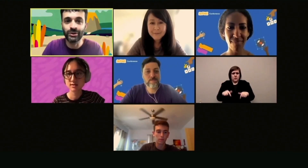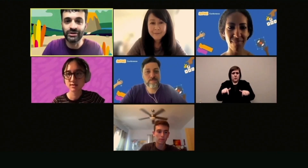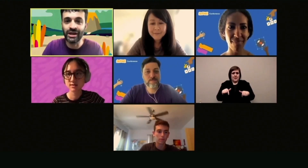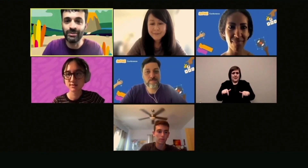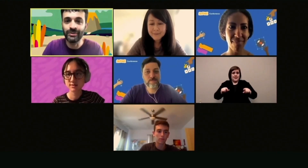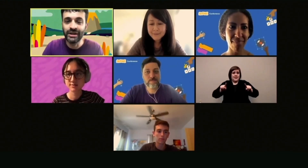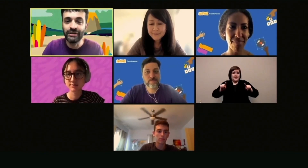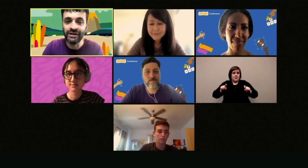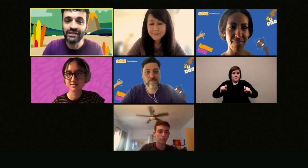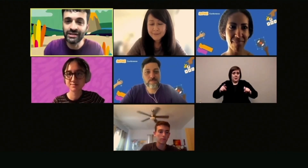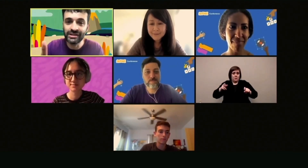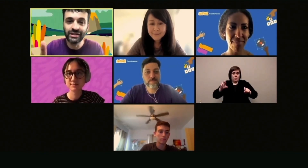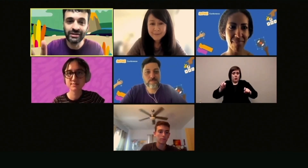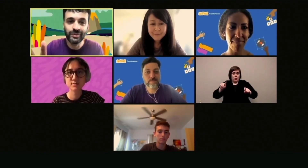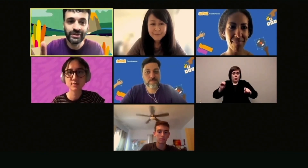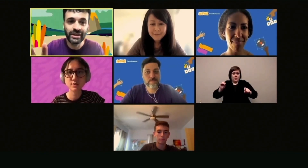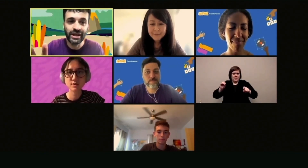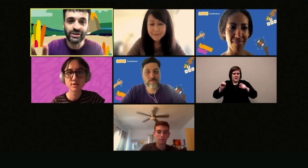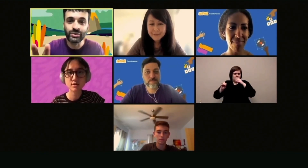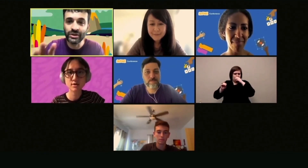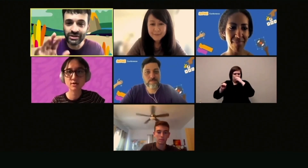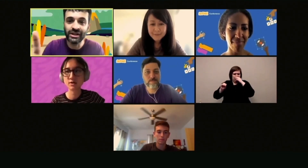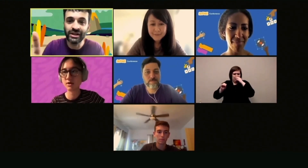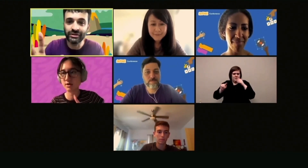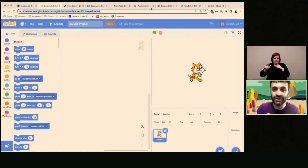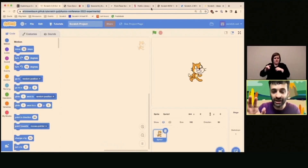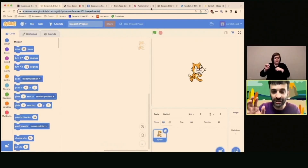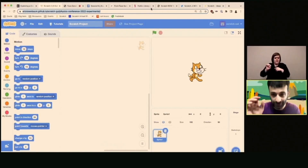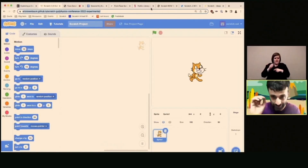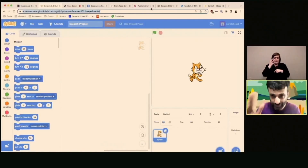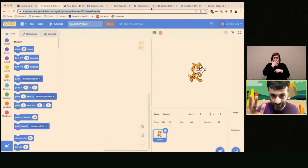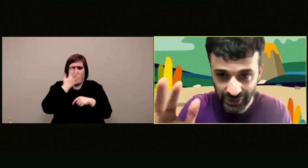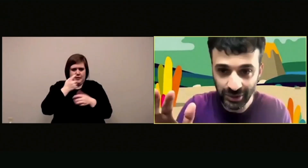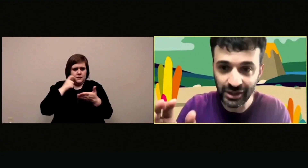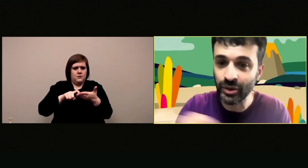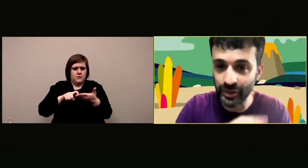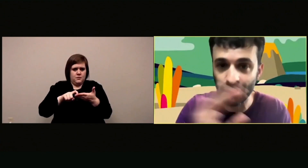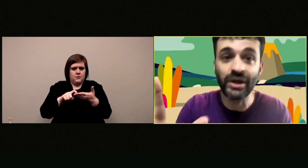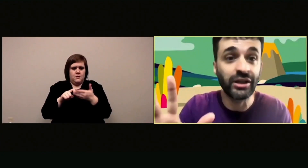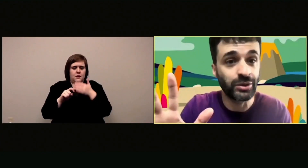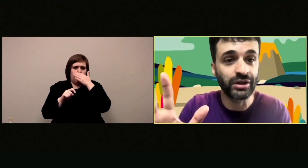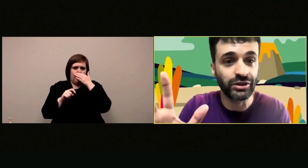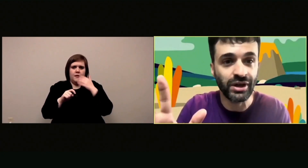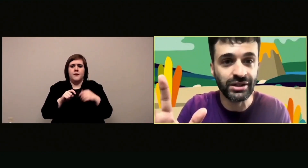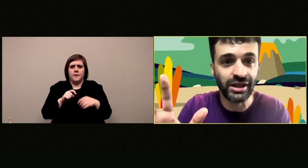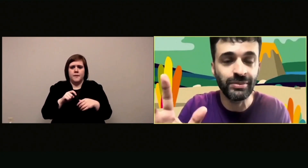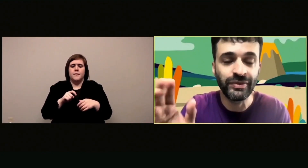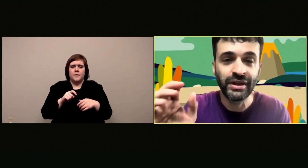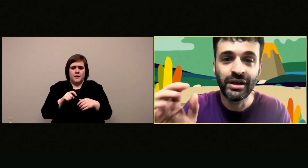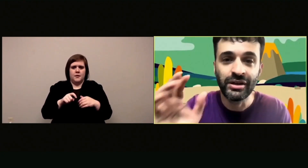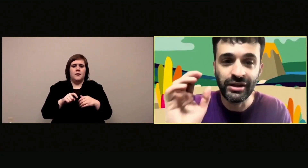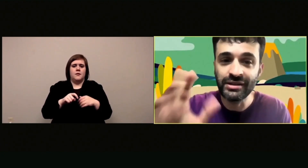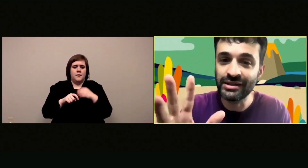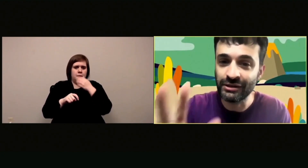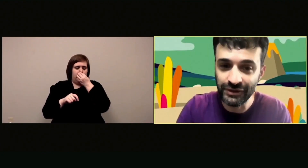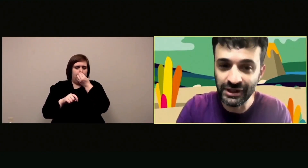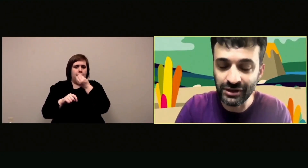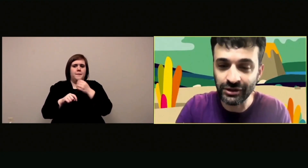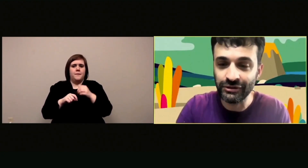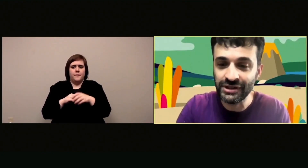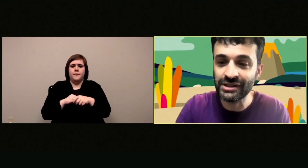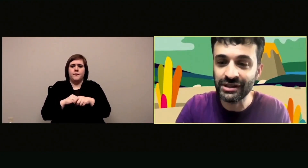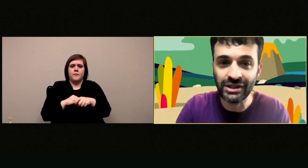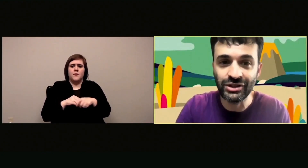私の画面を共有いたしますこれはプロトタイプですまだ実験